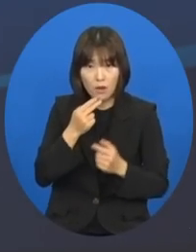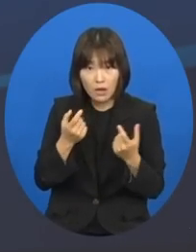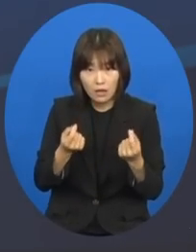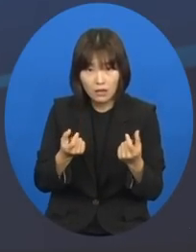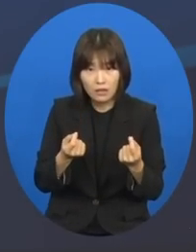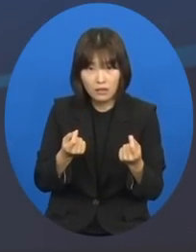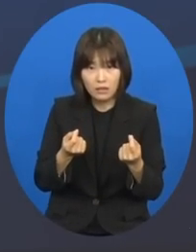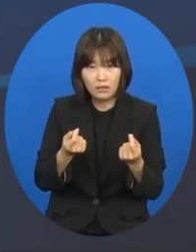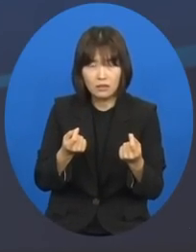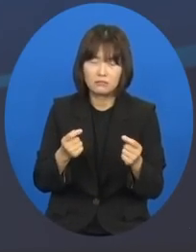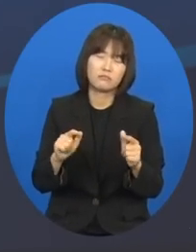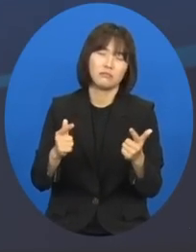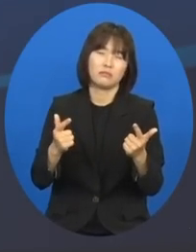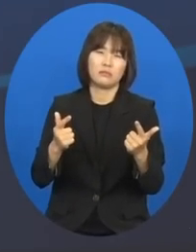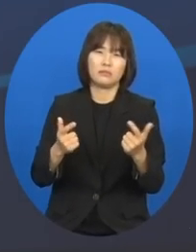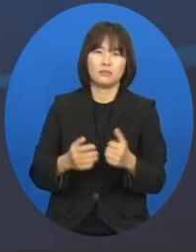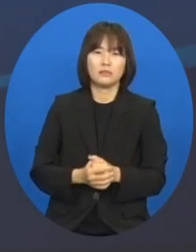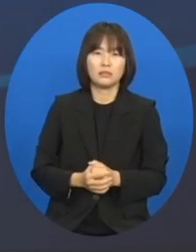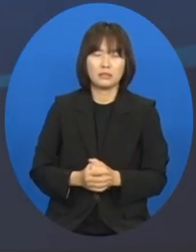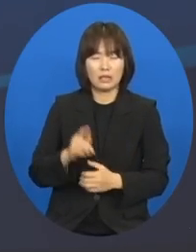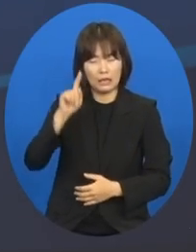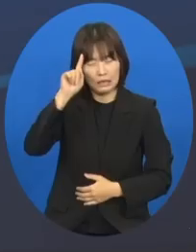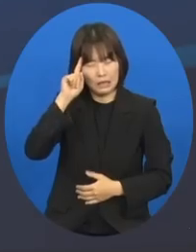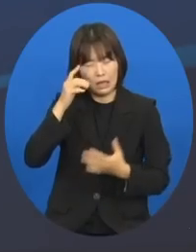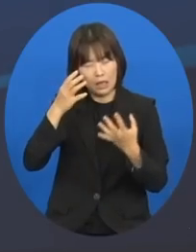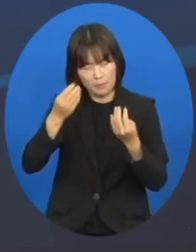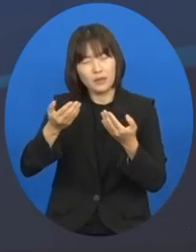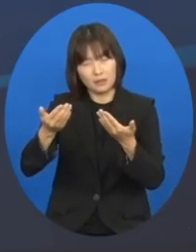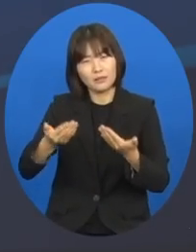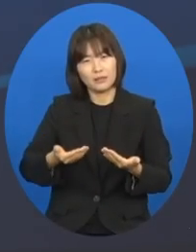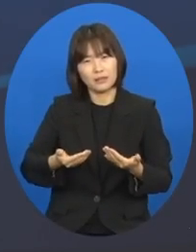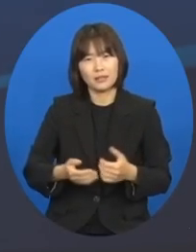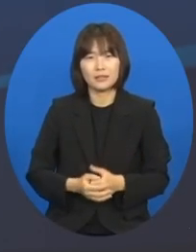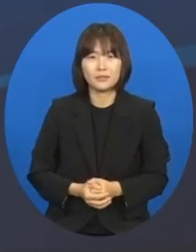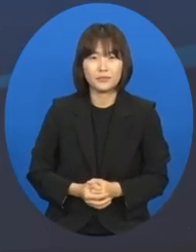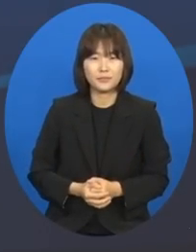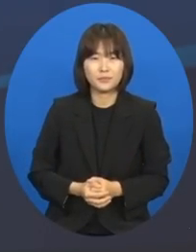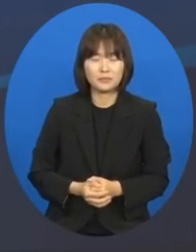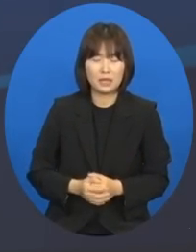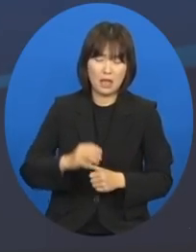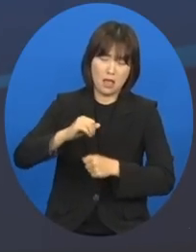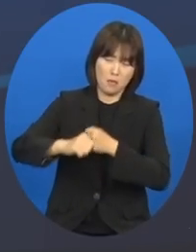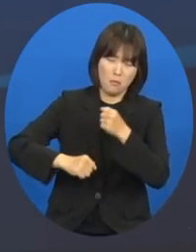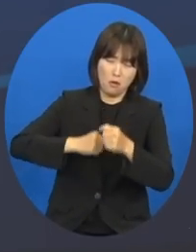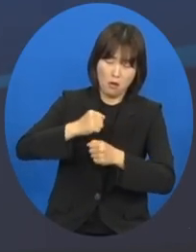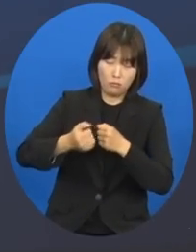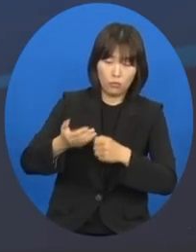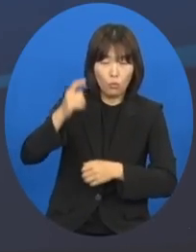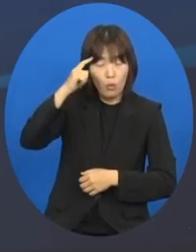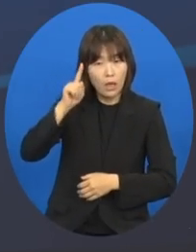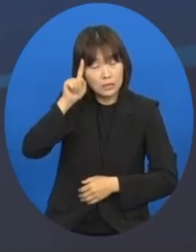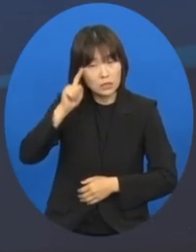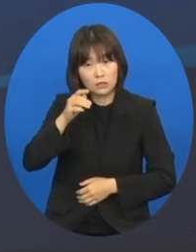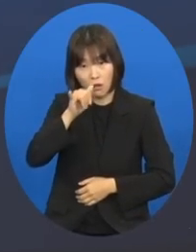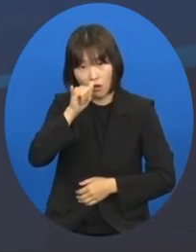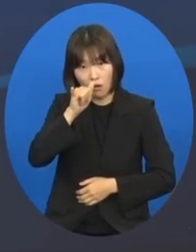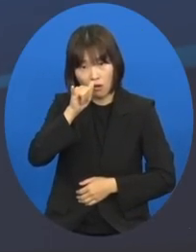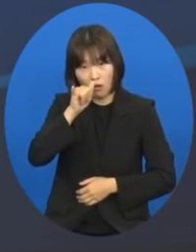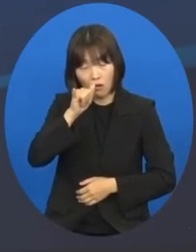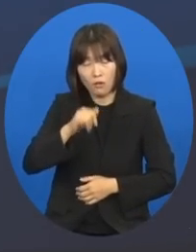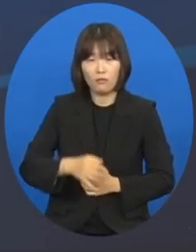없을 것 같죠 아주 굉장히 스트레스를 많이 받게 돼 있어요 제멋대로 하는데 웨스트레스를 받을까